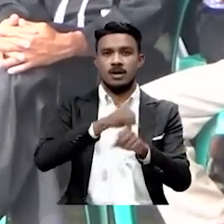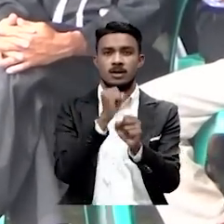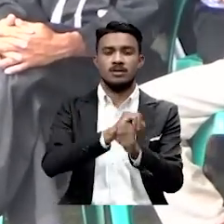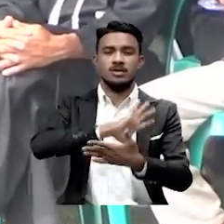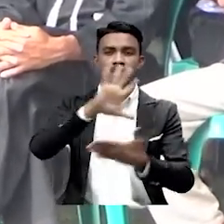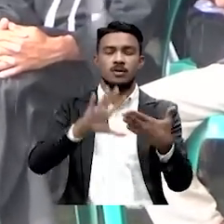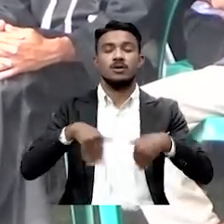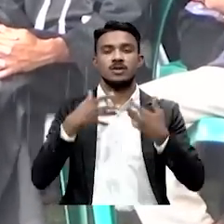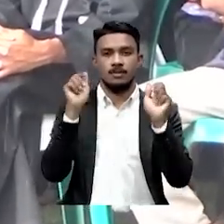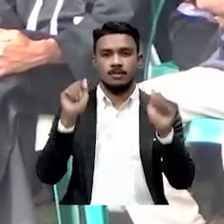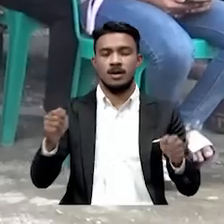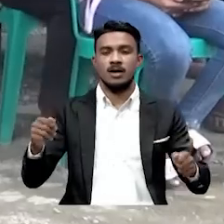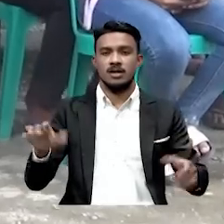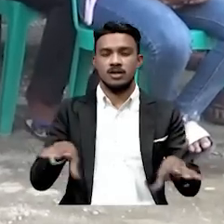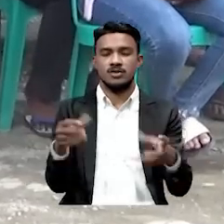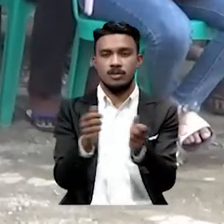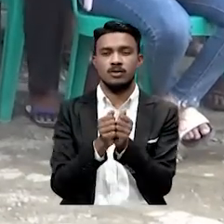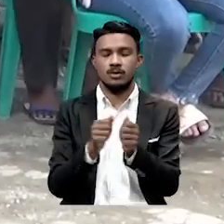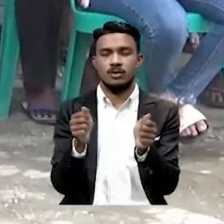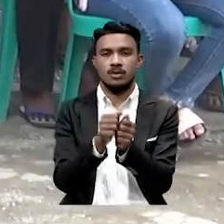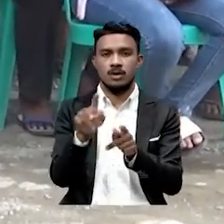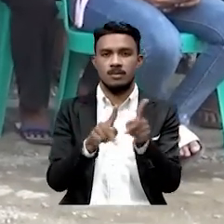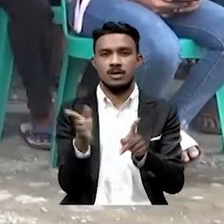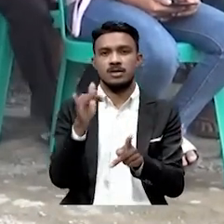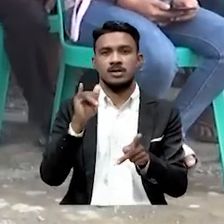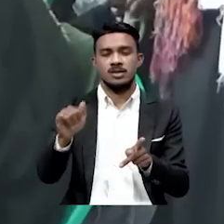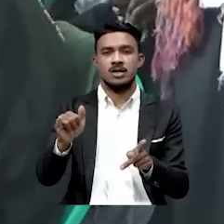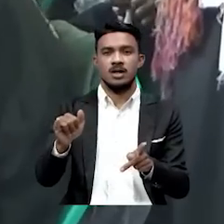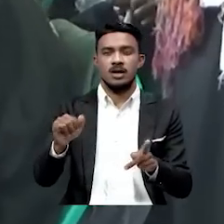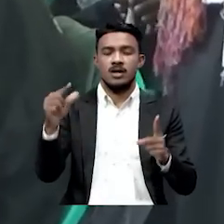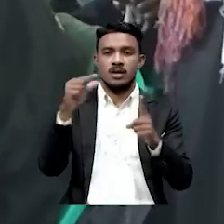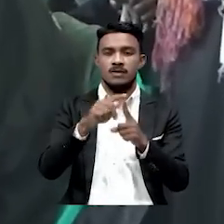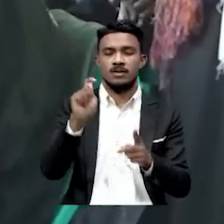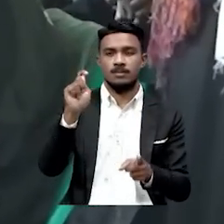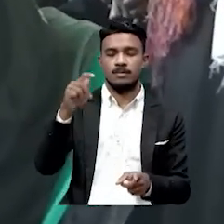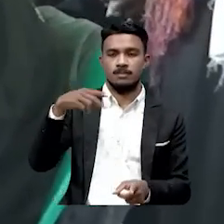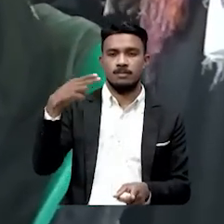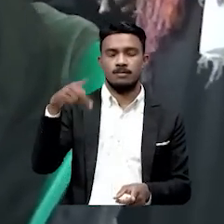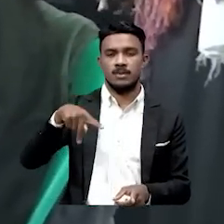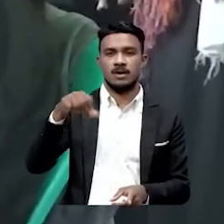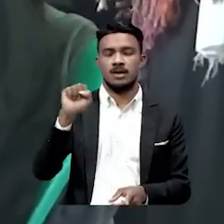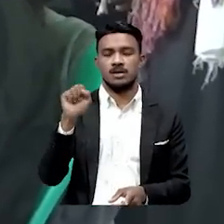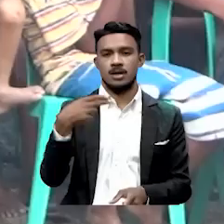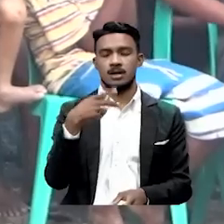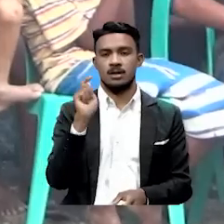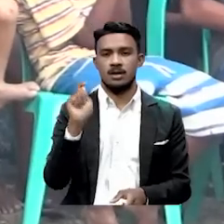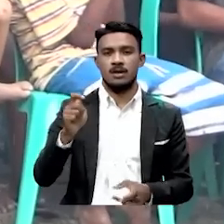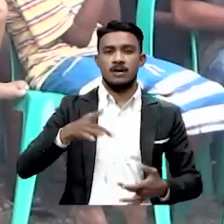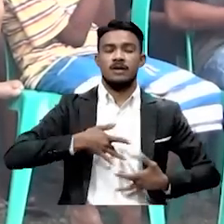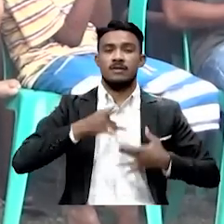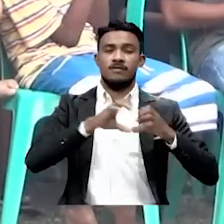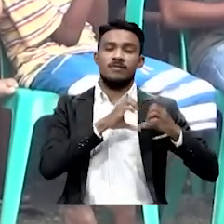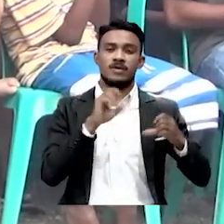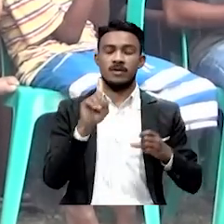bele koper ha mutu ko komunidade sira tuir tema PSHT rayon senian ho fuan larang no neon ida reintegra